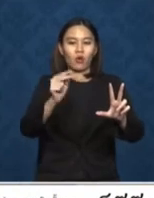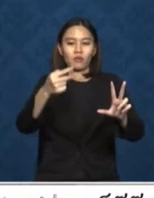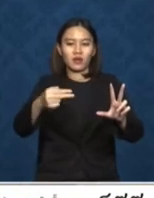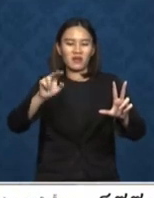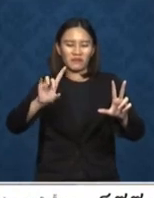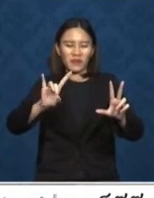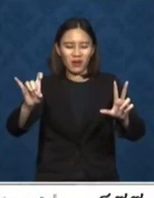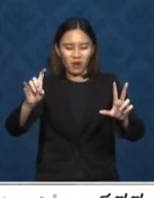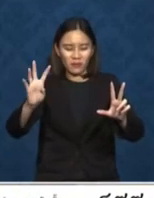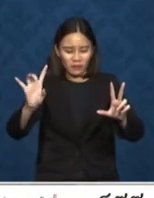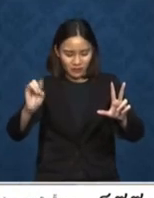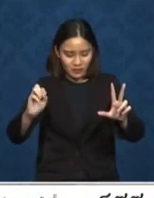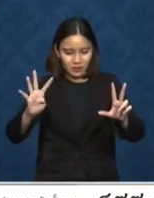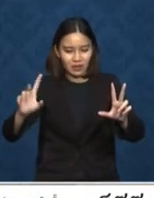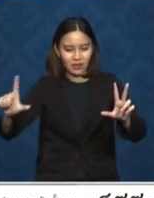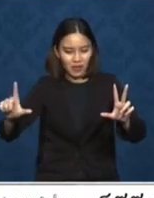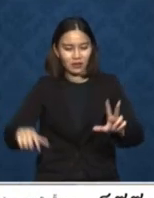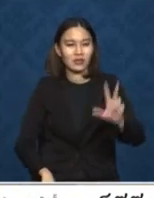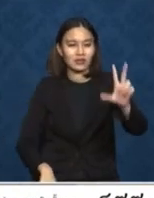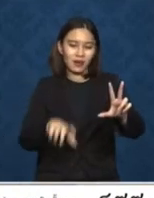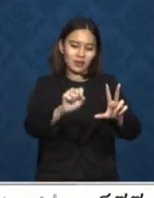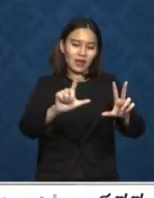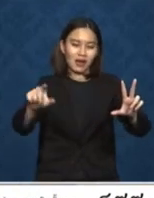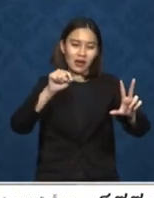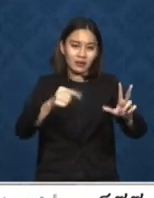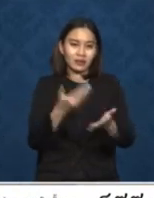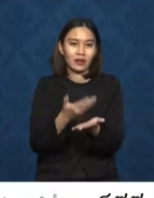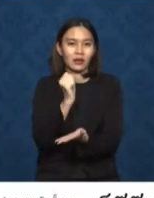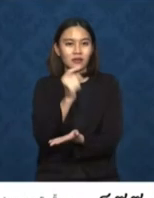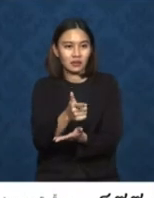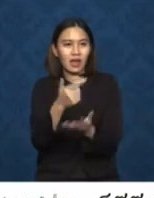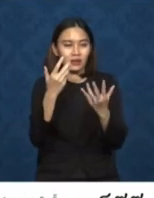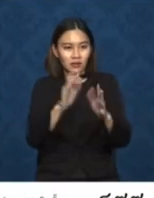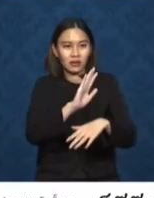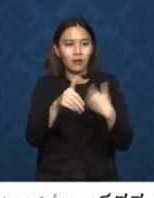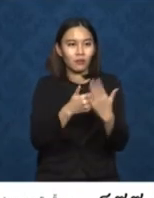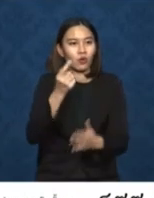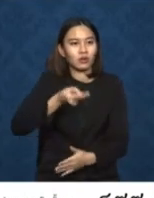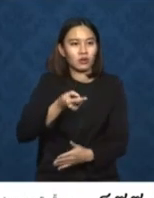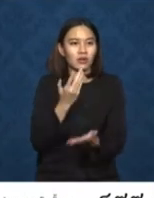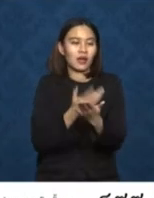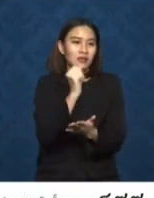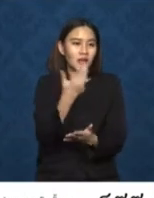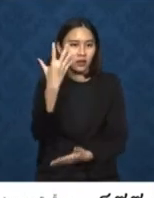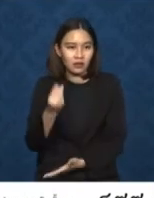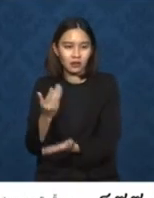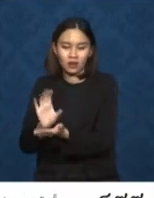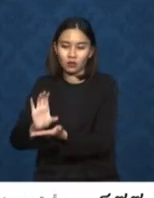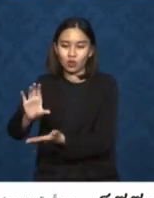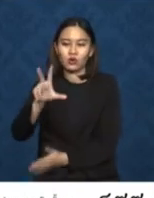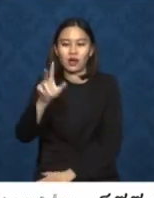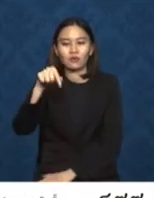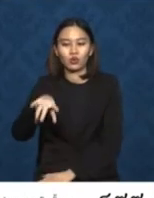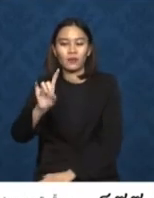384 ลานบาทแต่ 3,000 ล้านเป็งบรายจายประจำไปแล้วเกบทงหมดเหืองงลงทุแค่พงน์3.